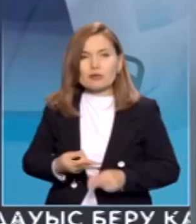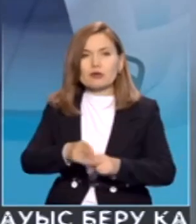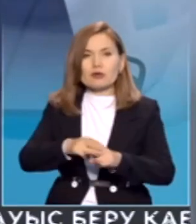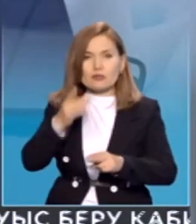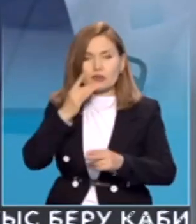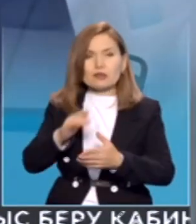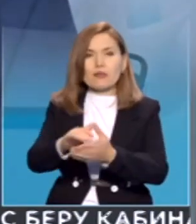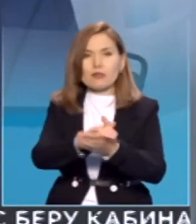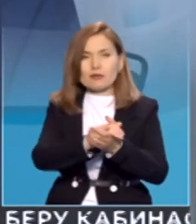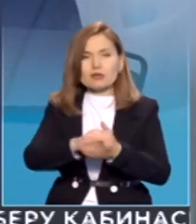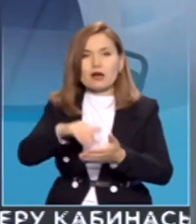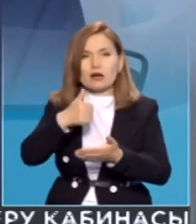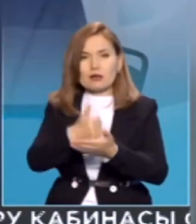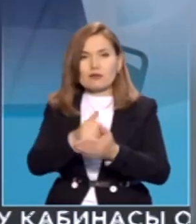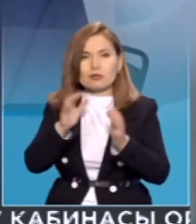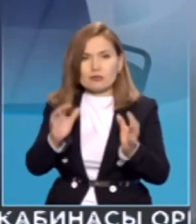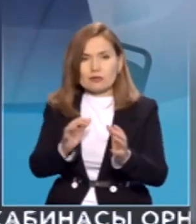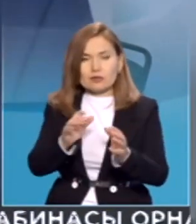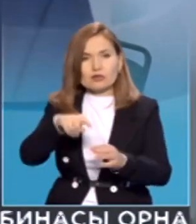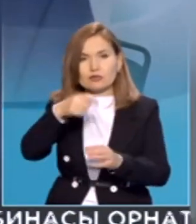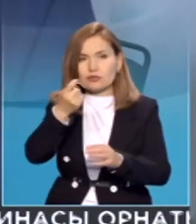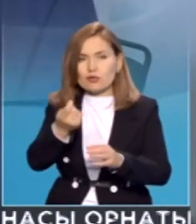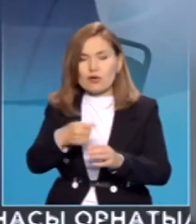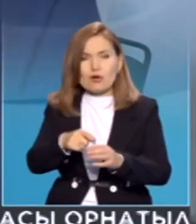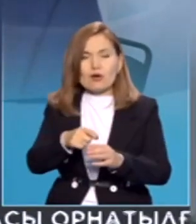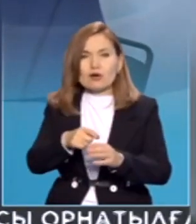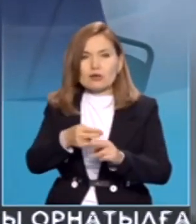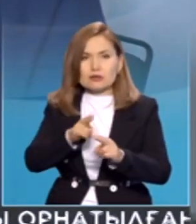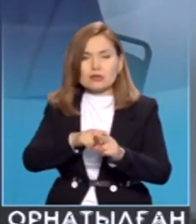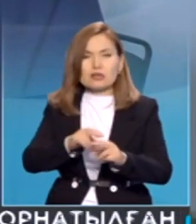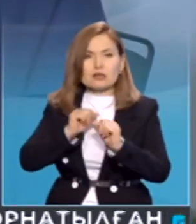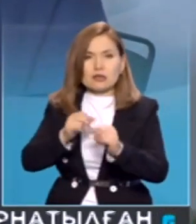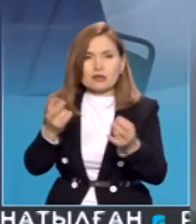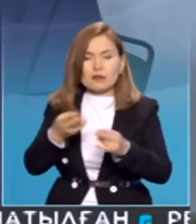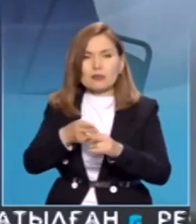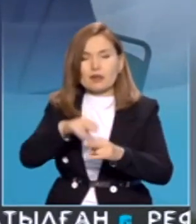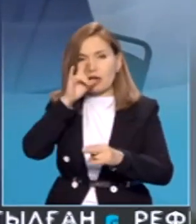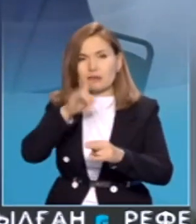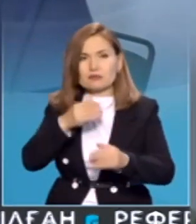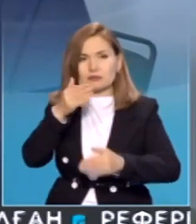бейбітшілік болса, барлығы болады деп ойлаймын. Еліміз алға баса берсін.